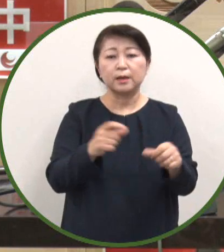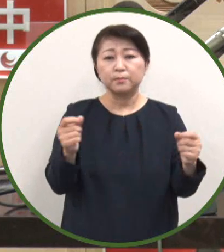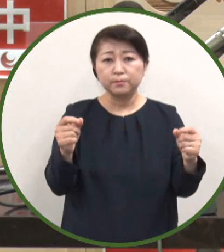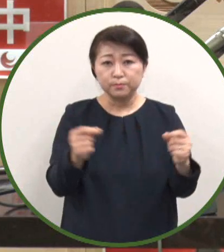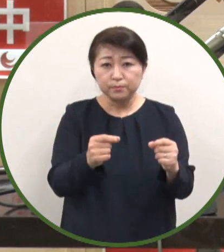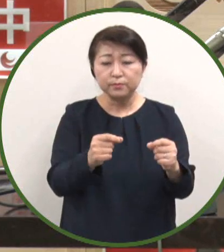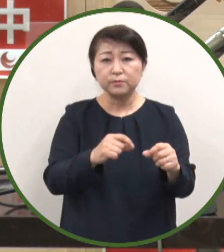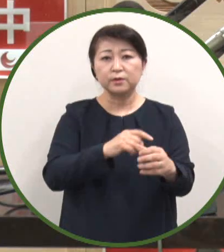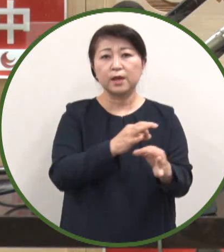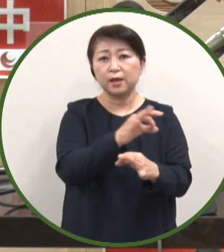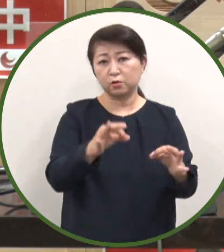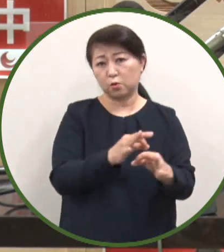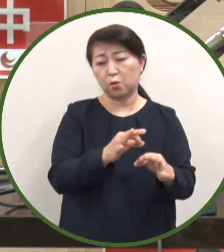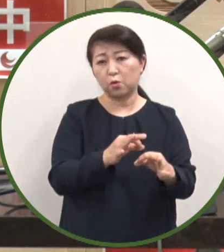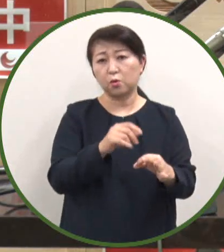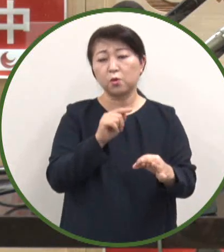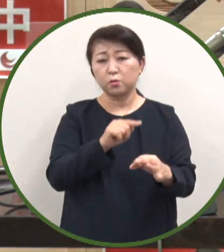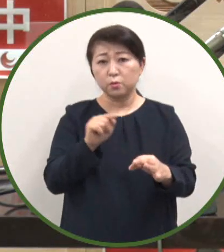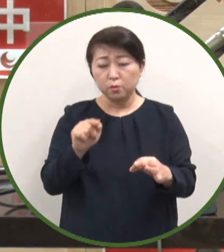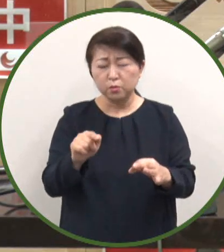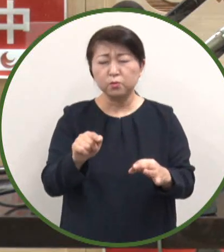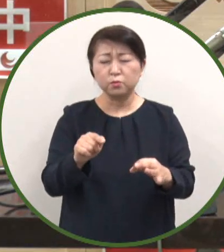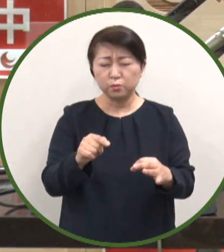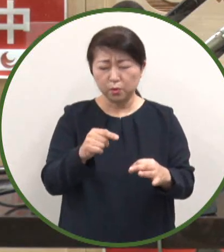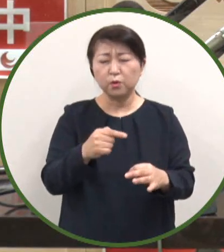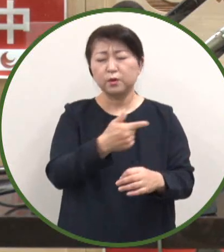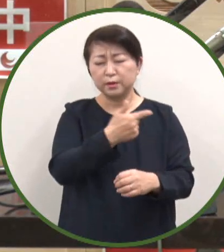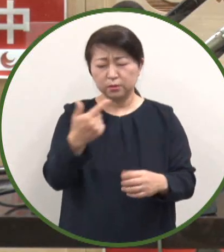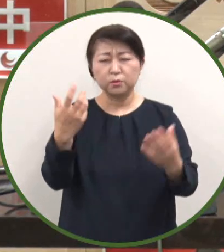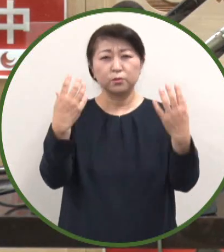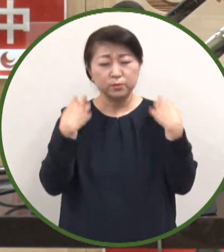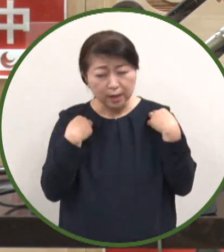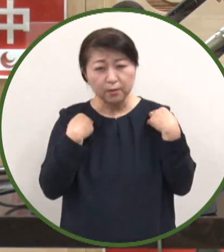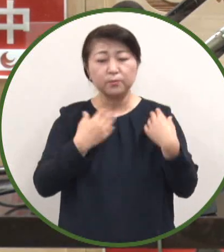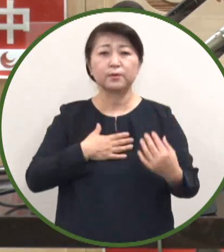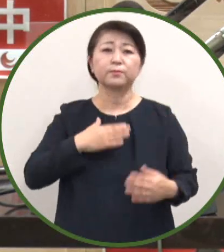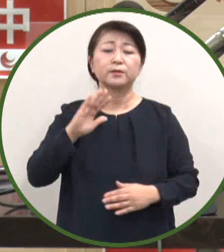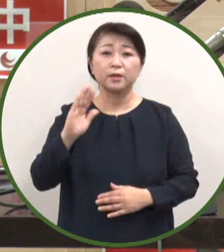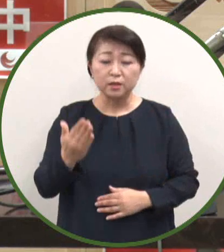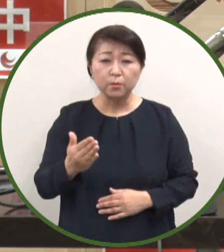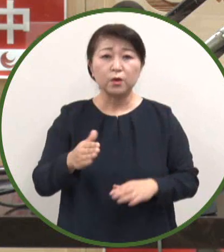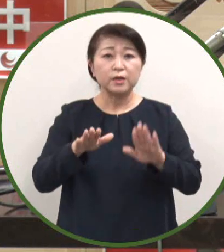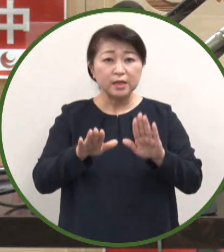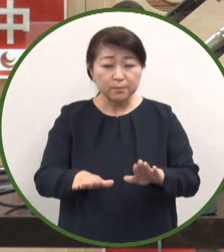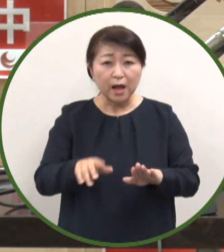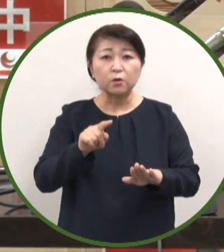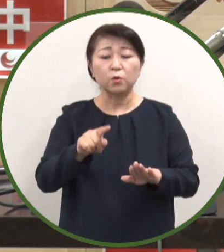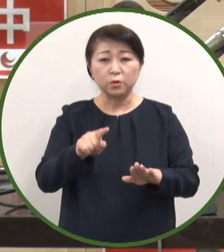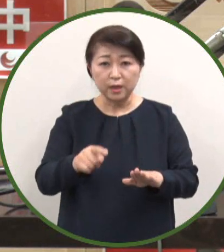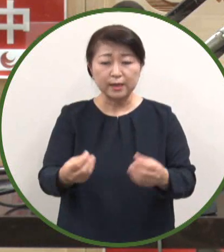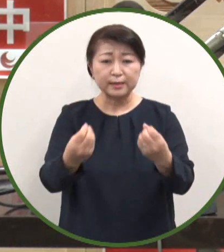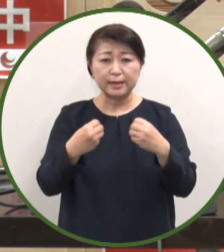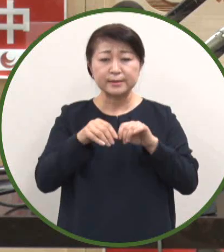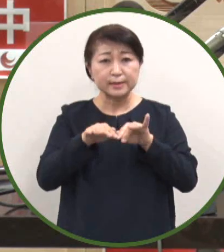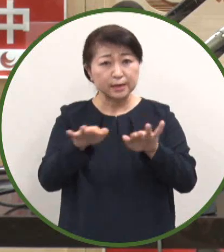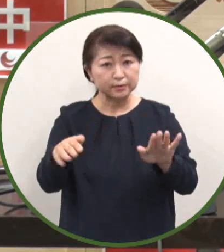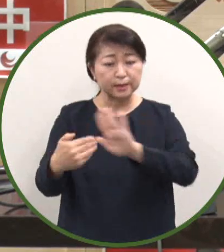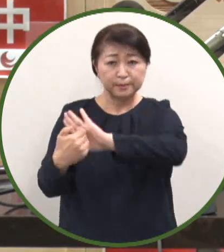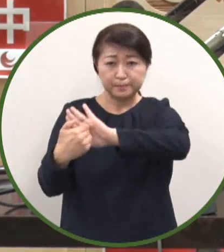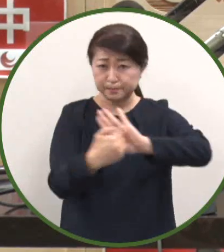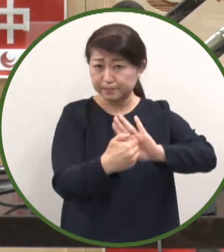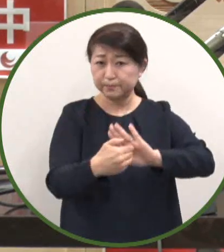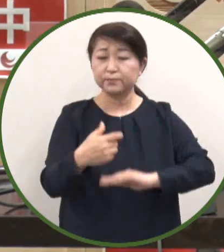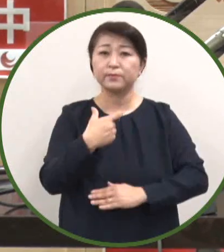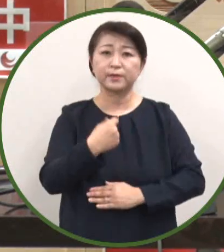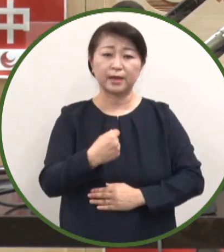く皆様には非常に大きな負担となりますけれども、ここで何としても感染拡大を抑える必要があると考えております